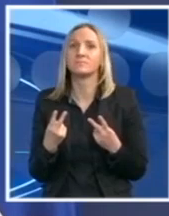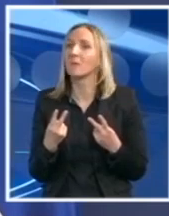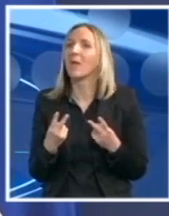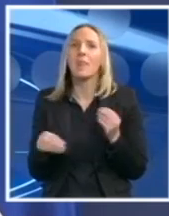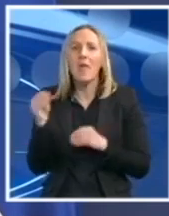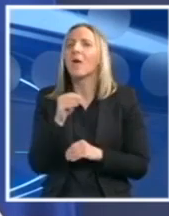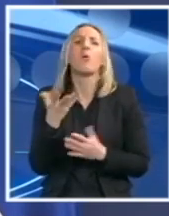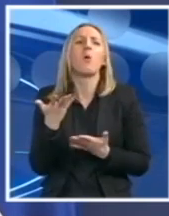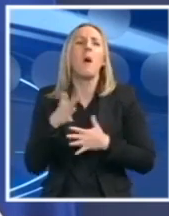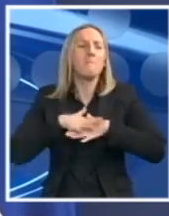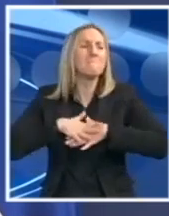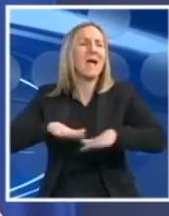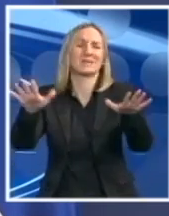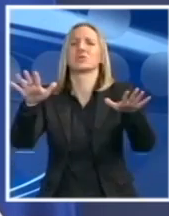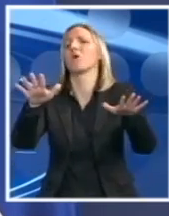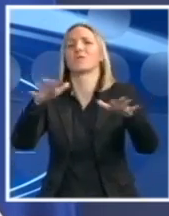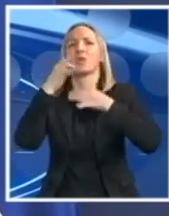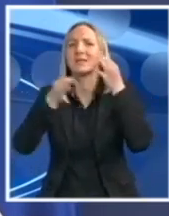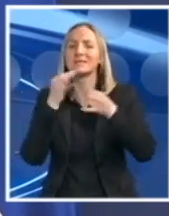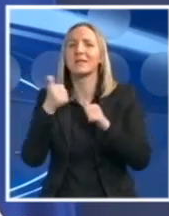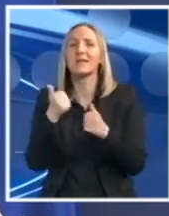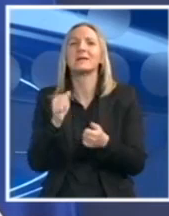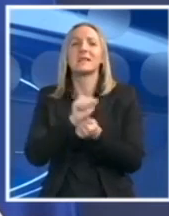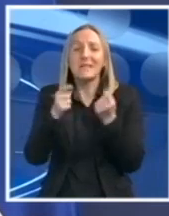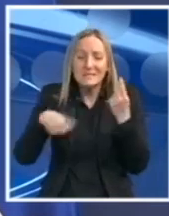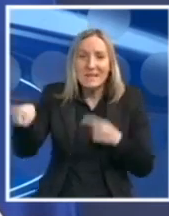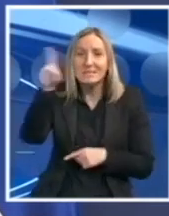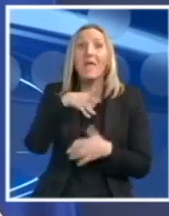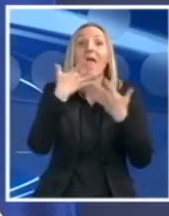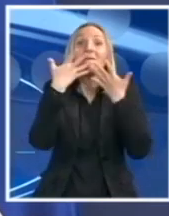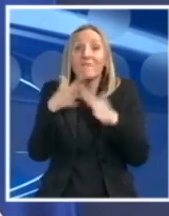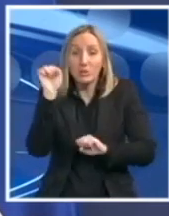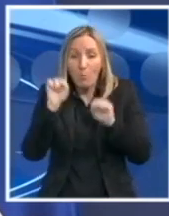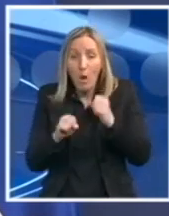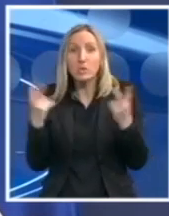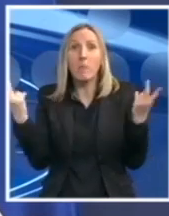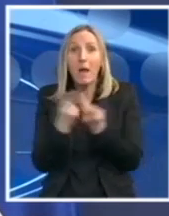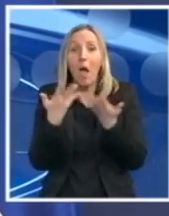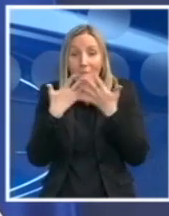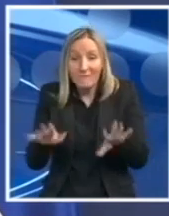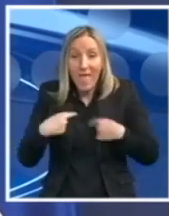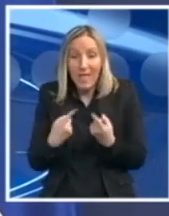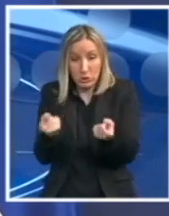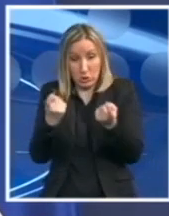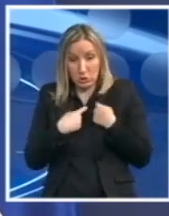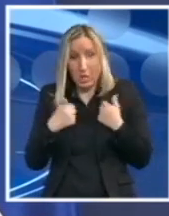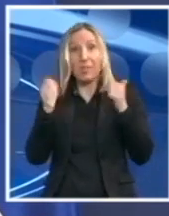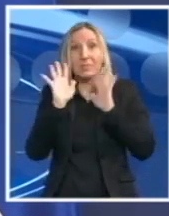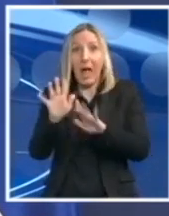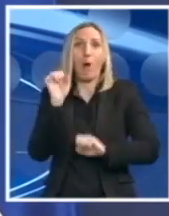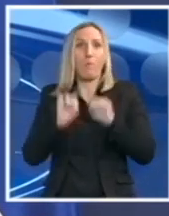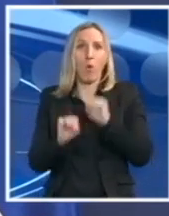najmasovnije moguće testiranje svih nas jeste kao da se svi ponašamo kao da smo potencijalni rezervoari infekcije. Većina